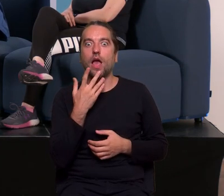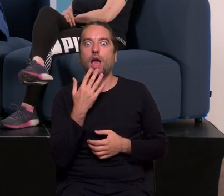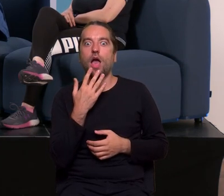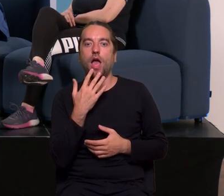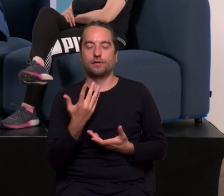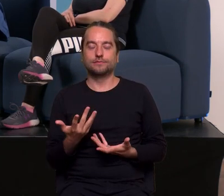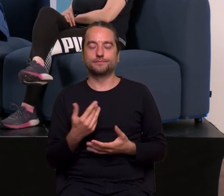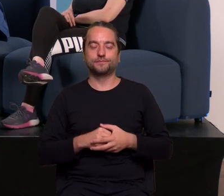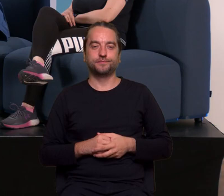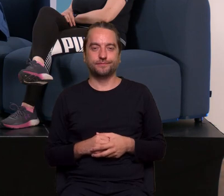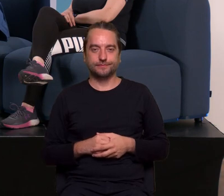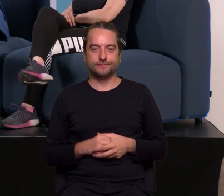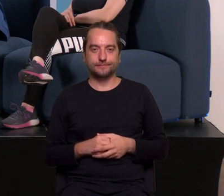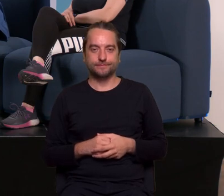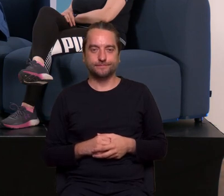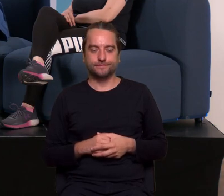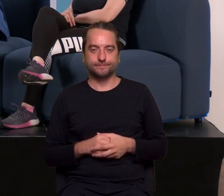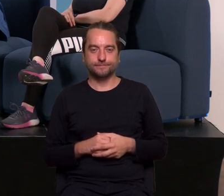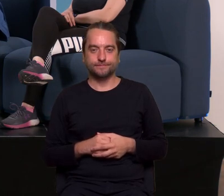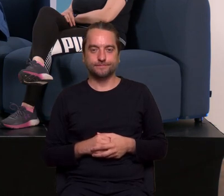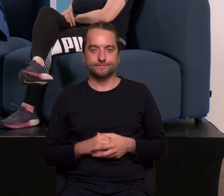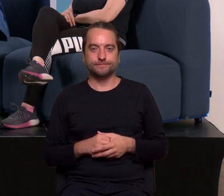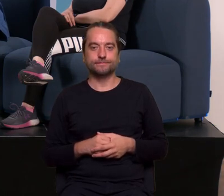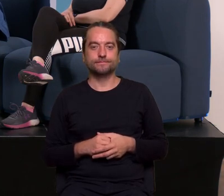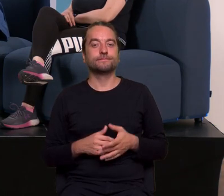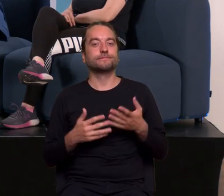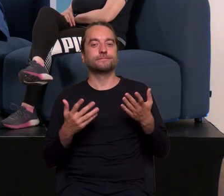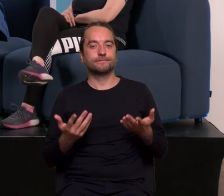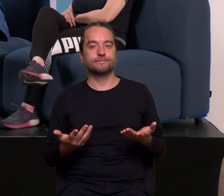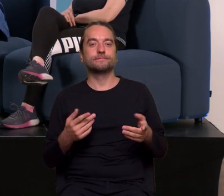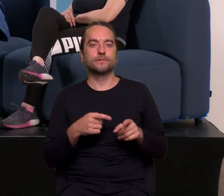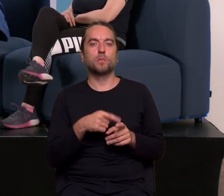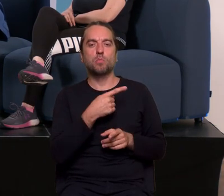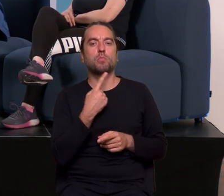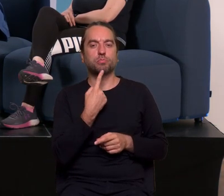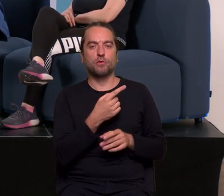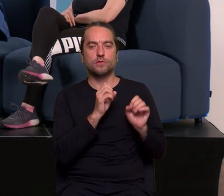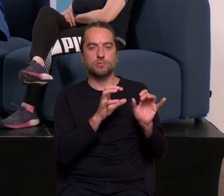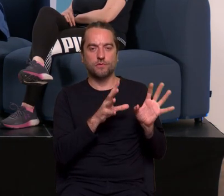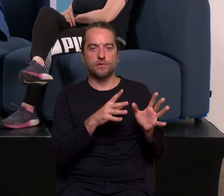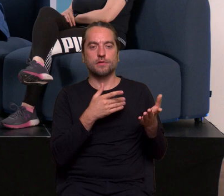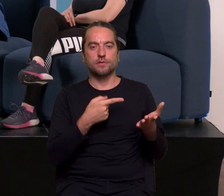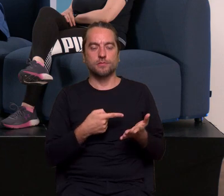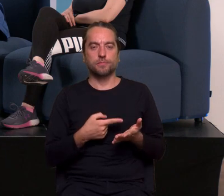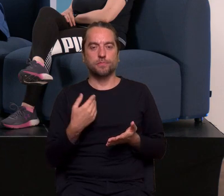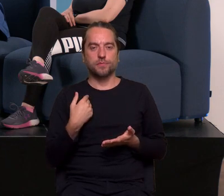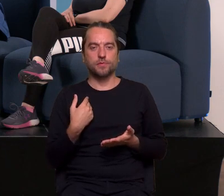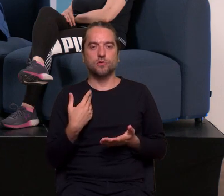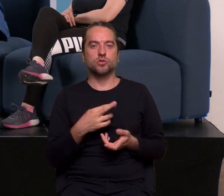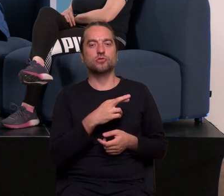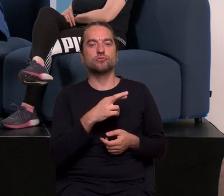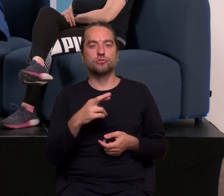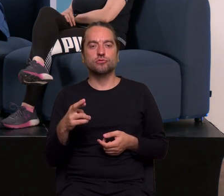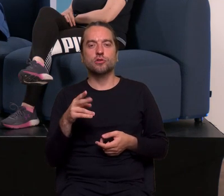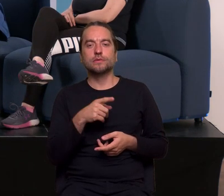żeby posiąść tę rzecz. Natomiast to jest tak, jak pan profesor powiedział, że z rzeczami jest